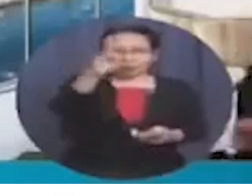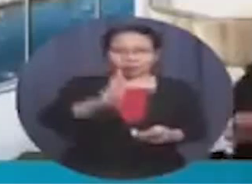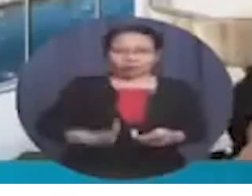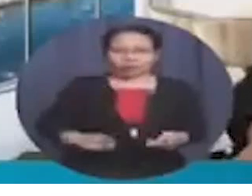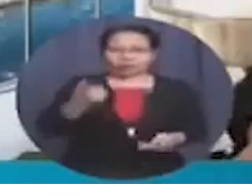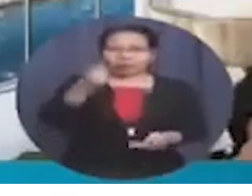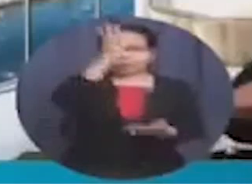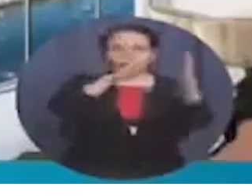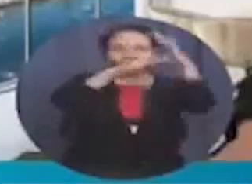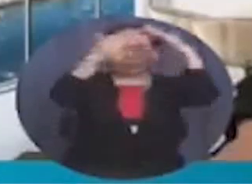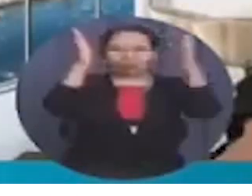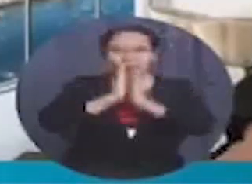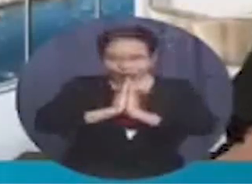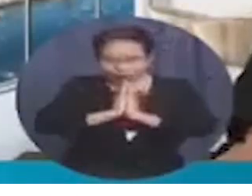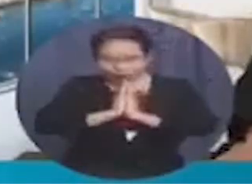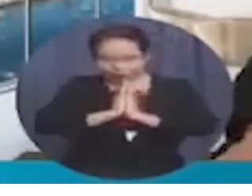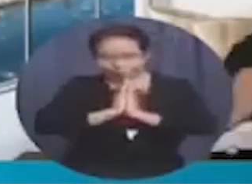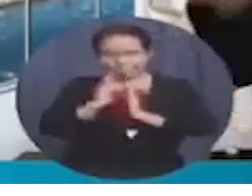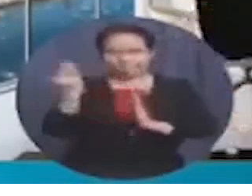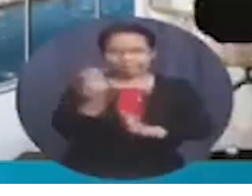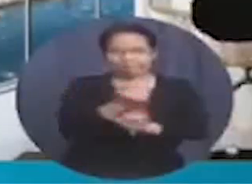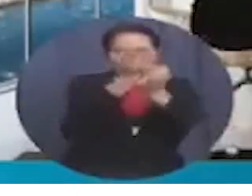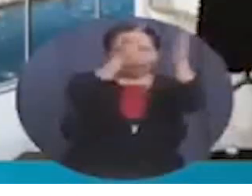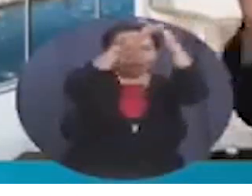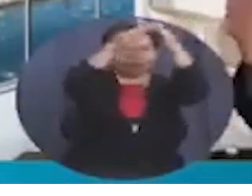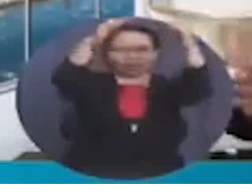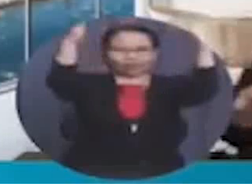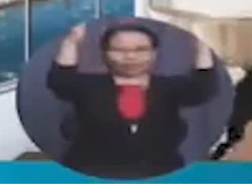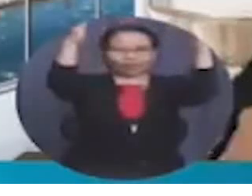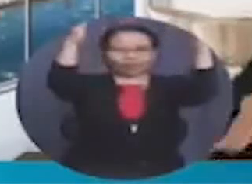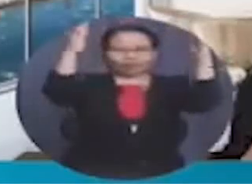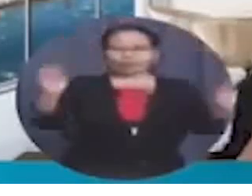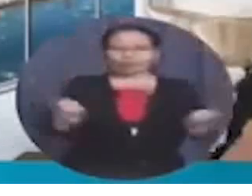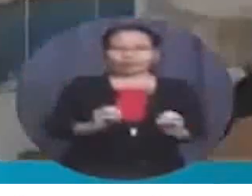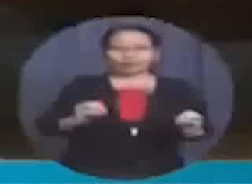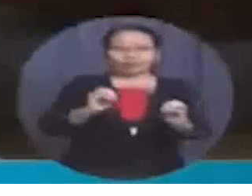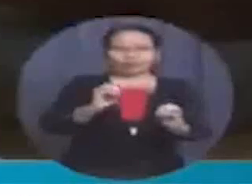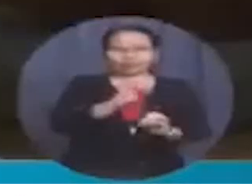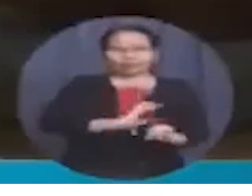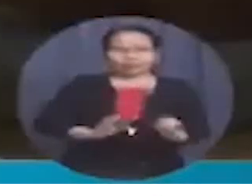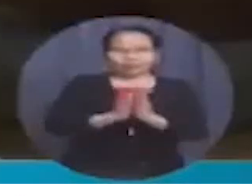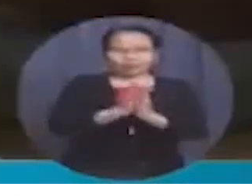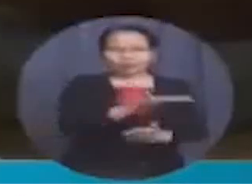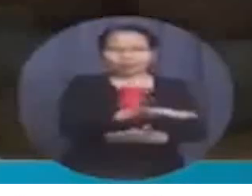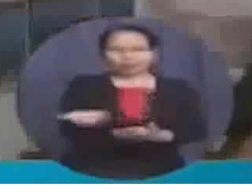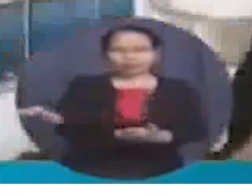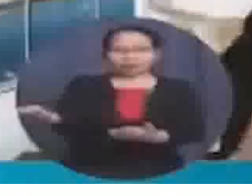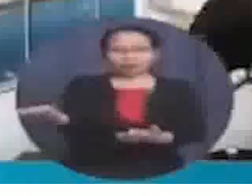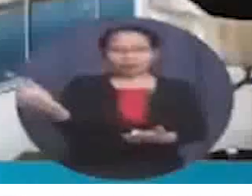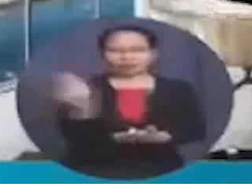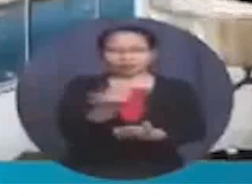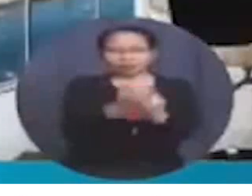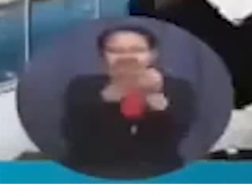Nasa langit siya. Kaya nga ang panalangin eh, Ama namin, nasa langit ka. Wala namang sinuro si Kristo. Manalangin kayo ganito.